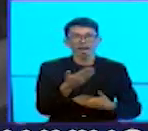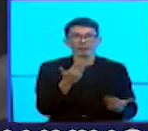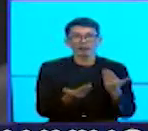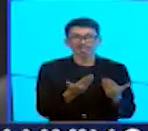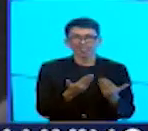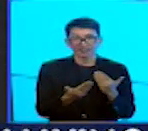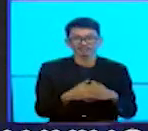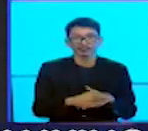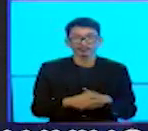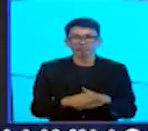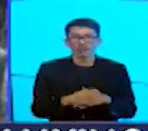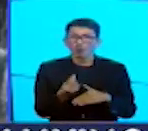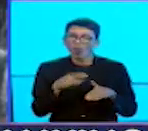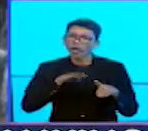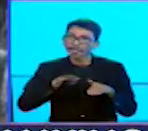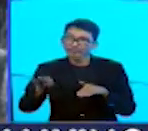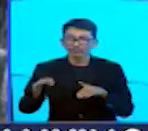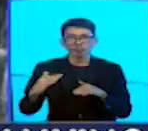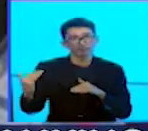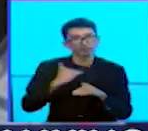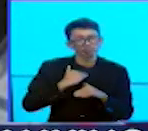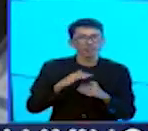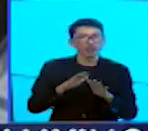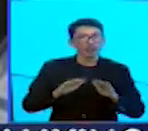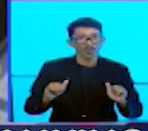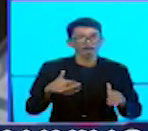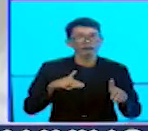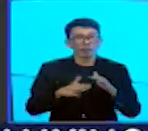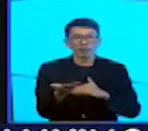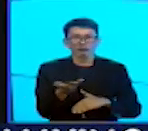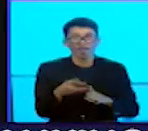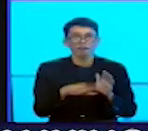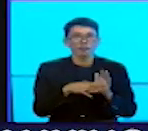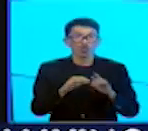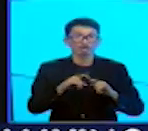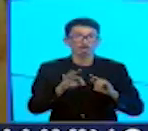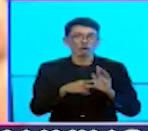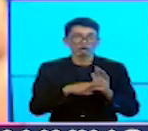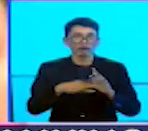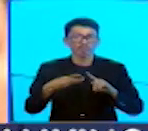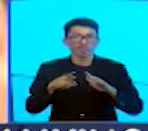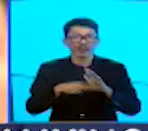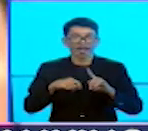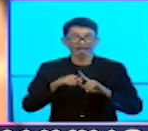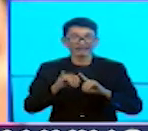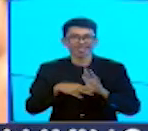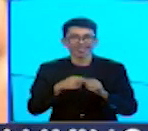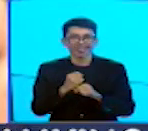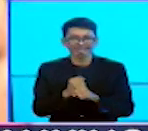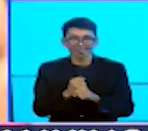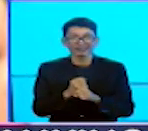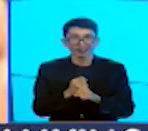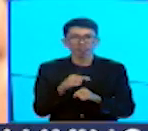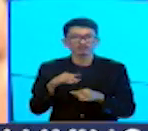bisa bertransaksi dengan mudah, cepat dan aman bersama Motion Banking. Dengan dukungan media elektronik dan online di bawah naungan